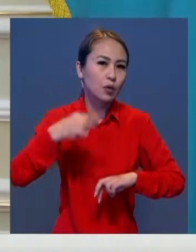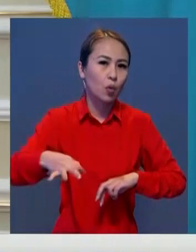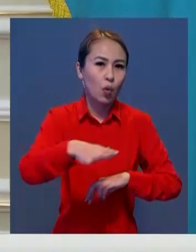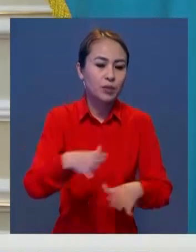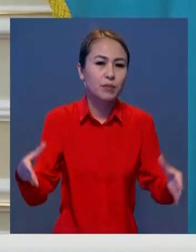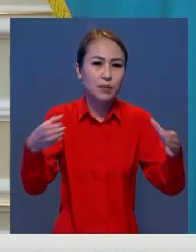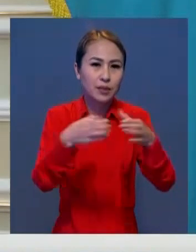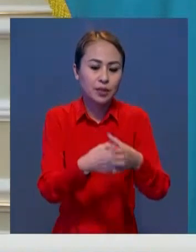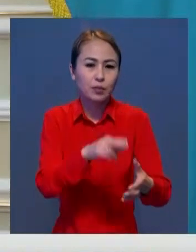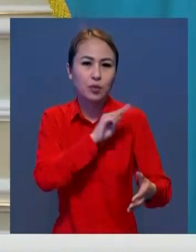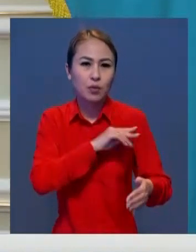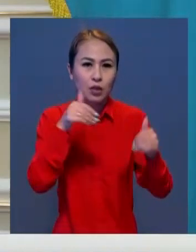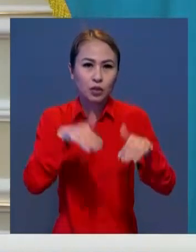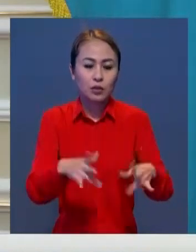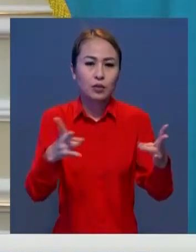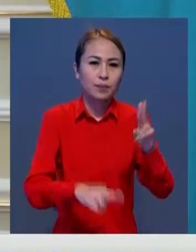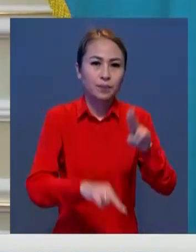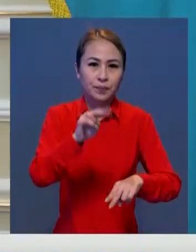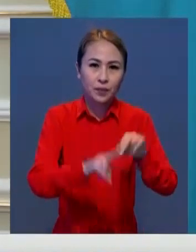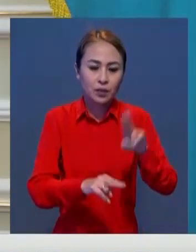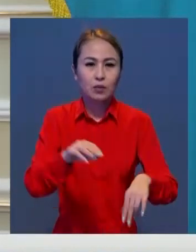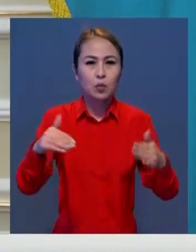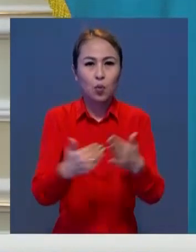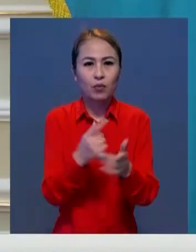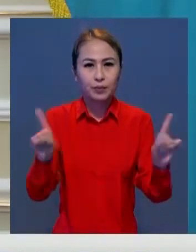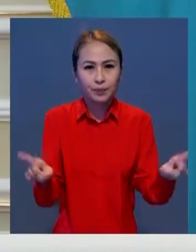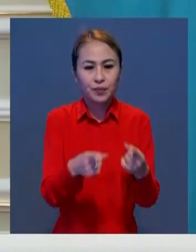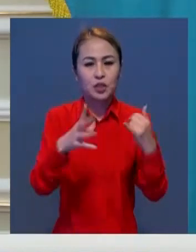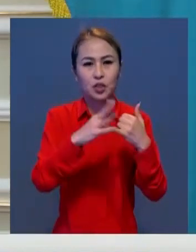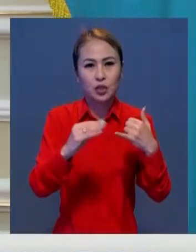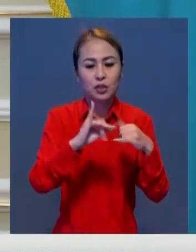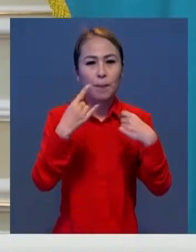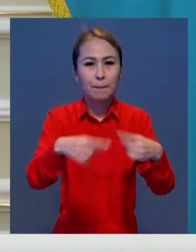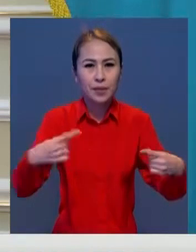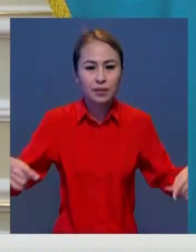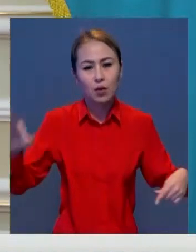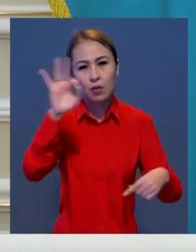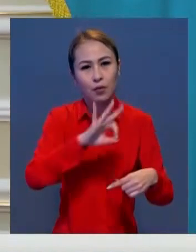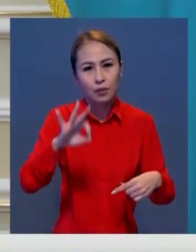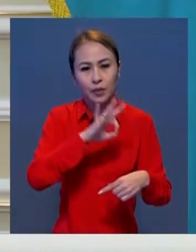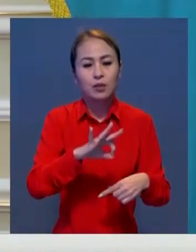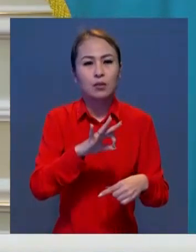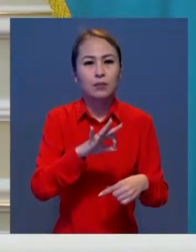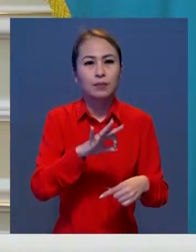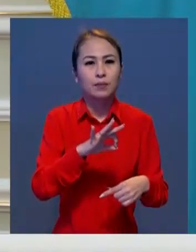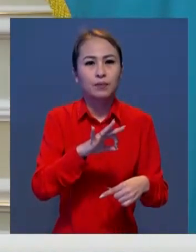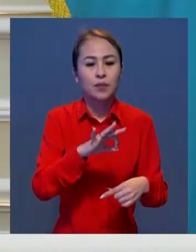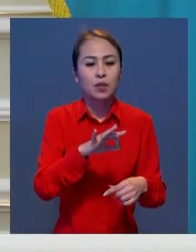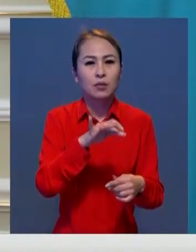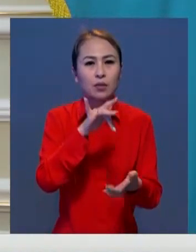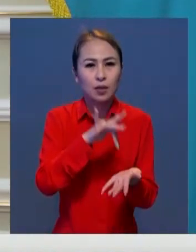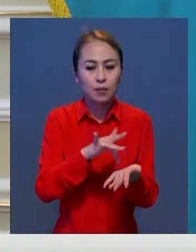шешуге тура келеді. Құрылыс, инфрақұрылым, жер және басқа да салалар бойынша бірқатар